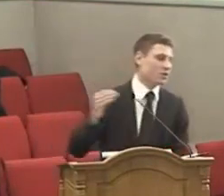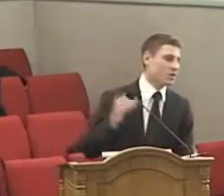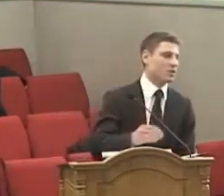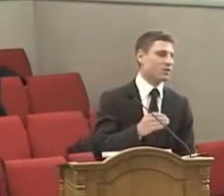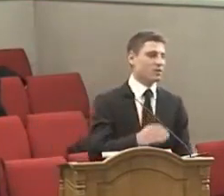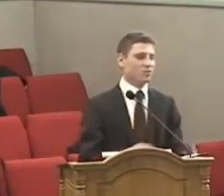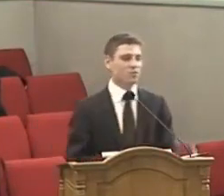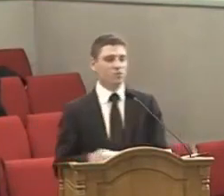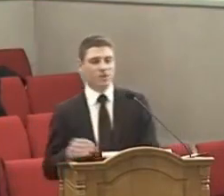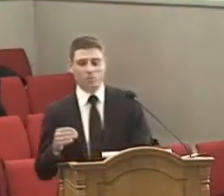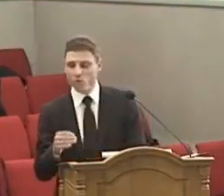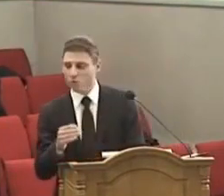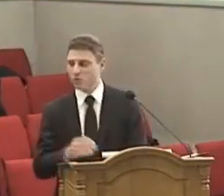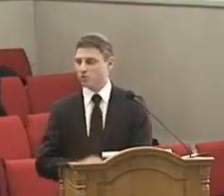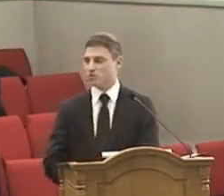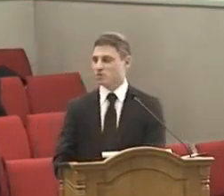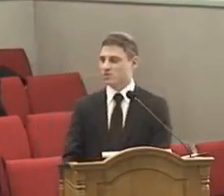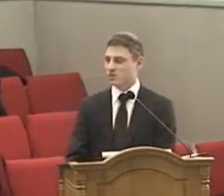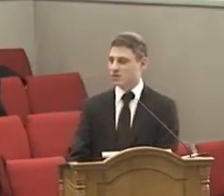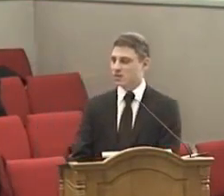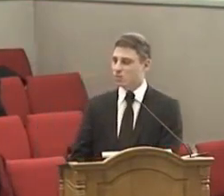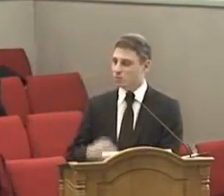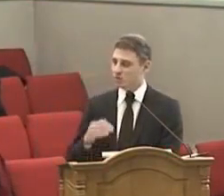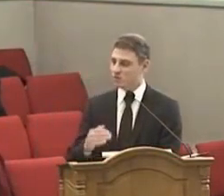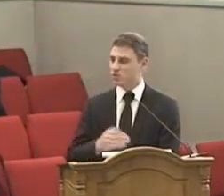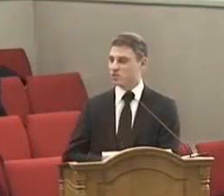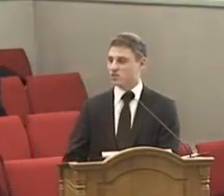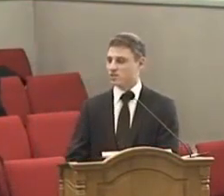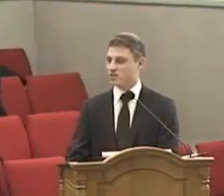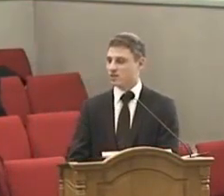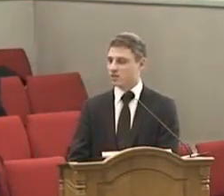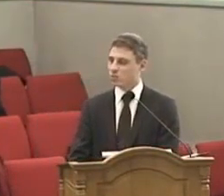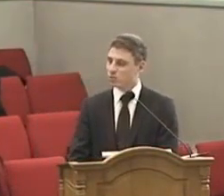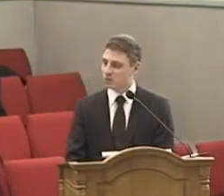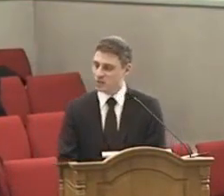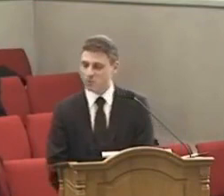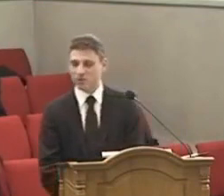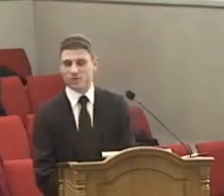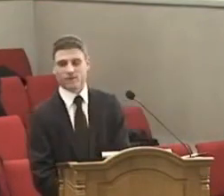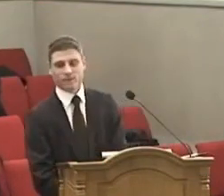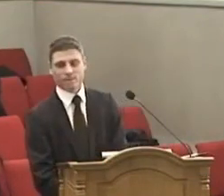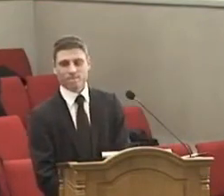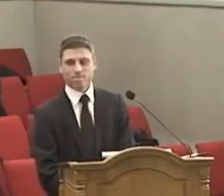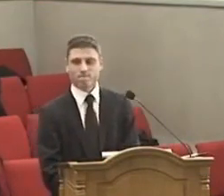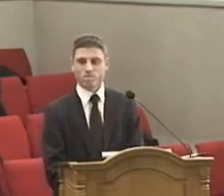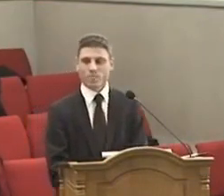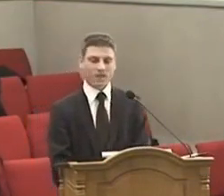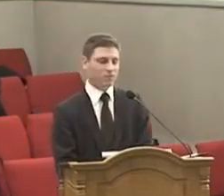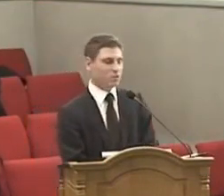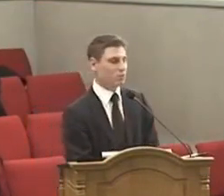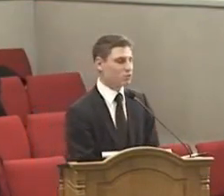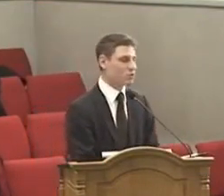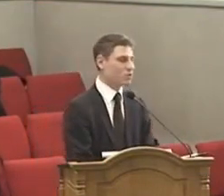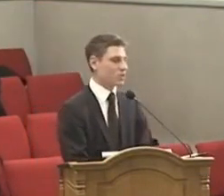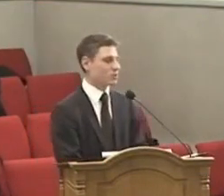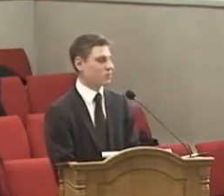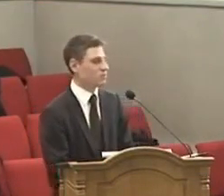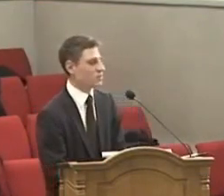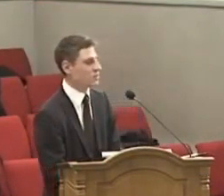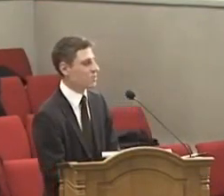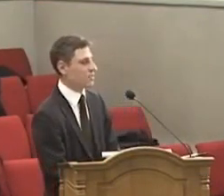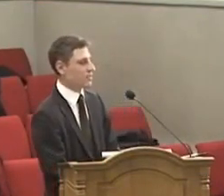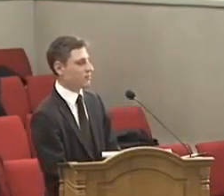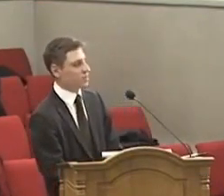навпаки, він би набув би щось, набув би вічність, набув би небо. Як в нашому житті часто є